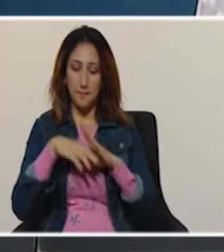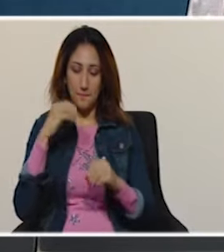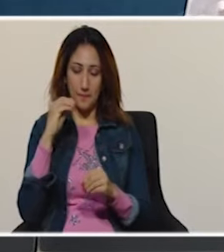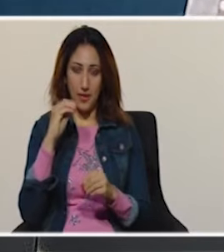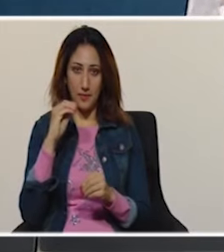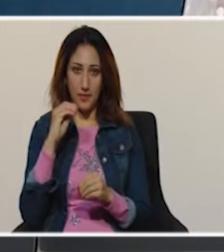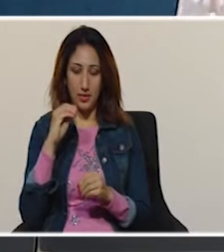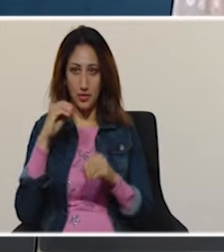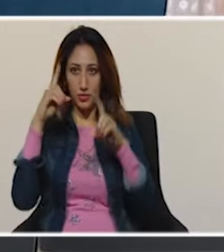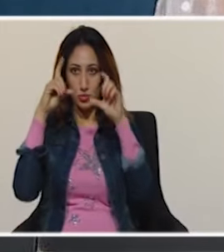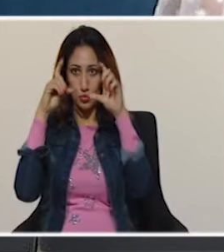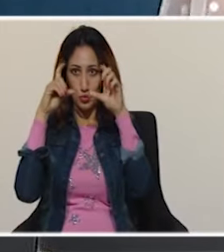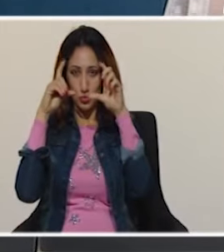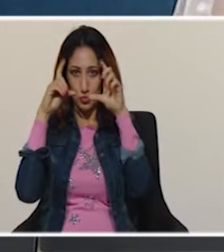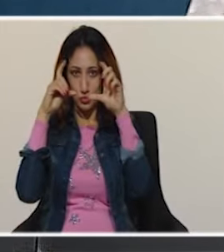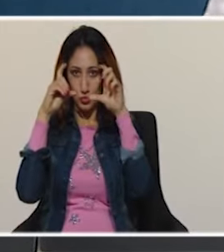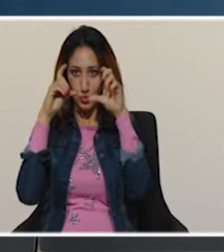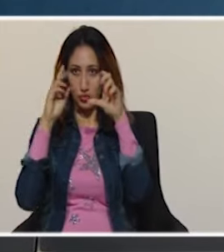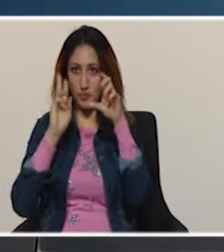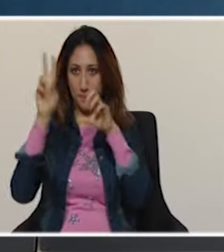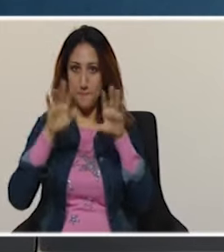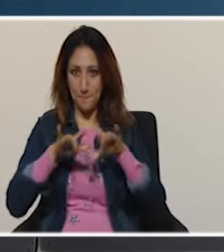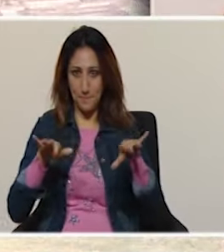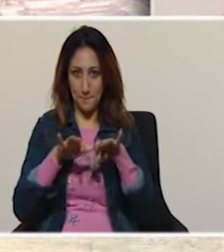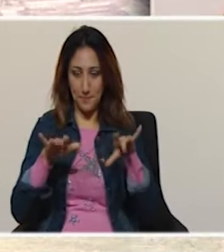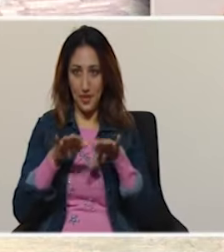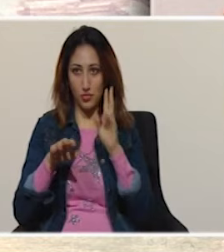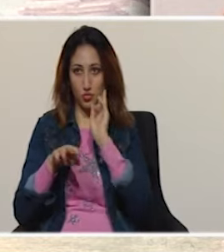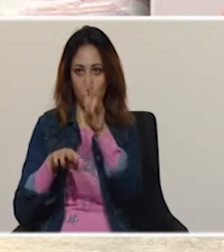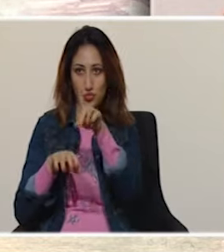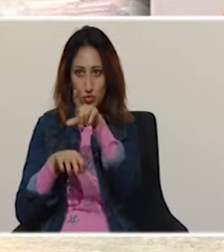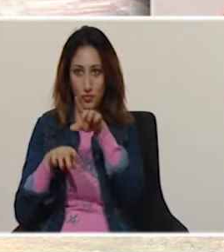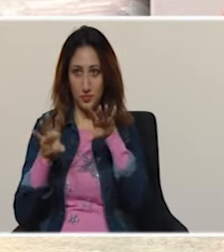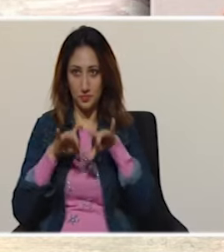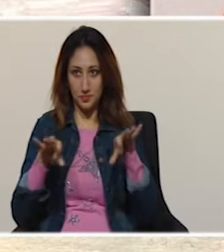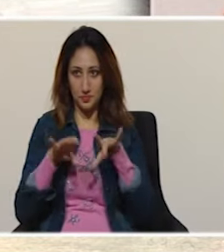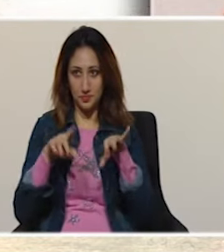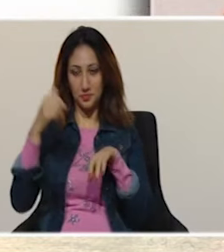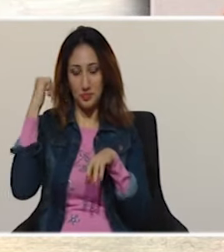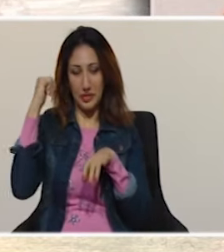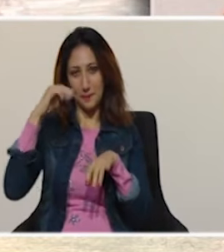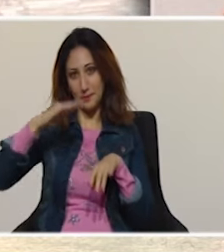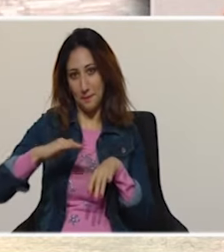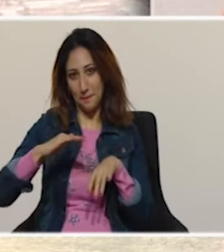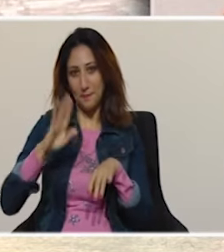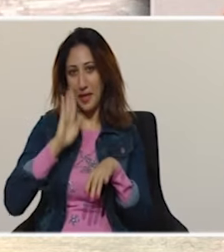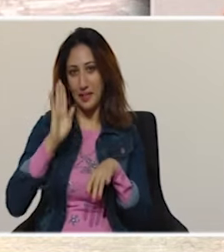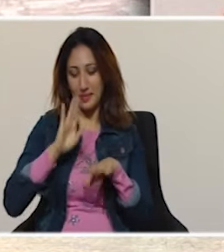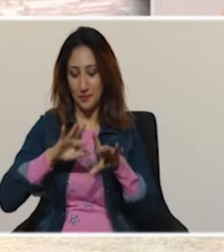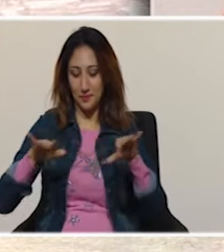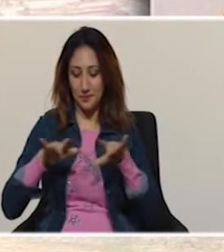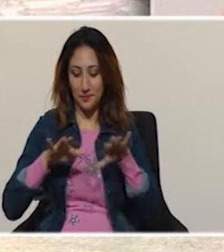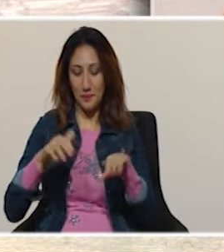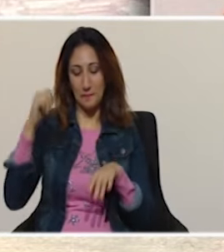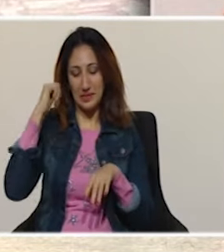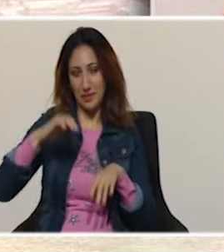وفي صوره انا ووالدي وجدي على البيانو، يا ريت بنشوفها. وطبعا هحاول، لانه انا بعزف بيانو فهيدا اورج. بس من زمان بتلعب